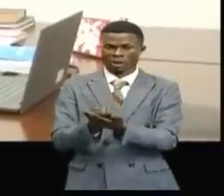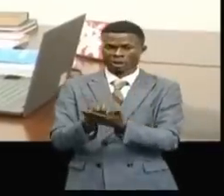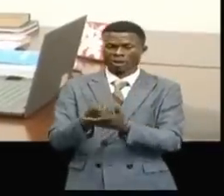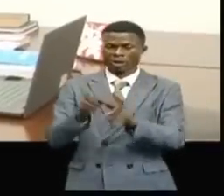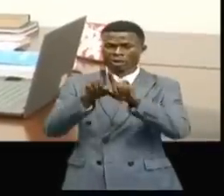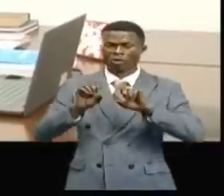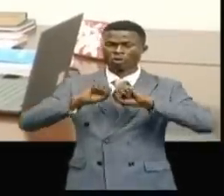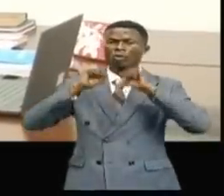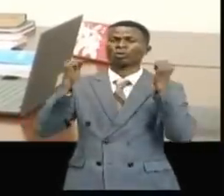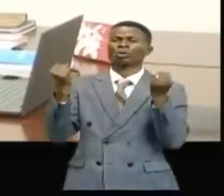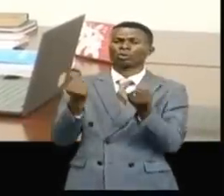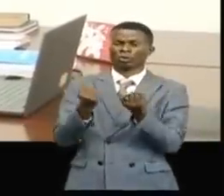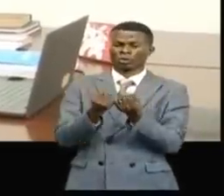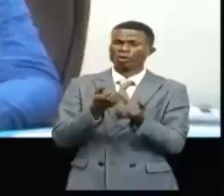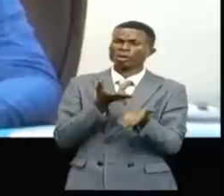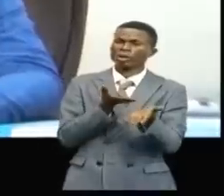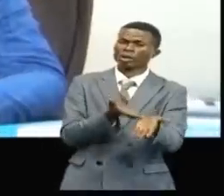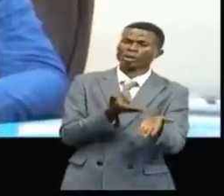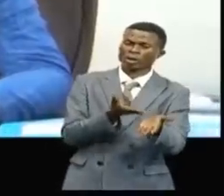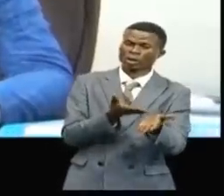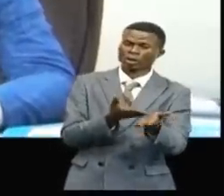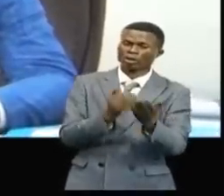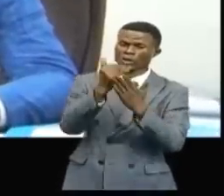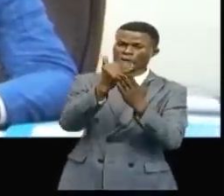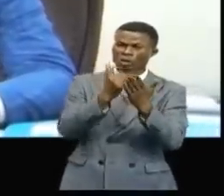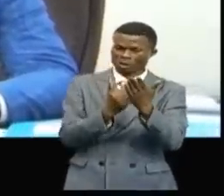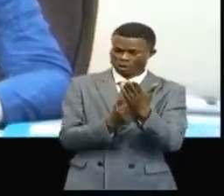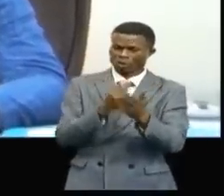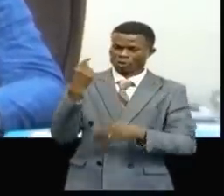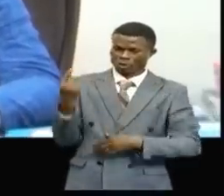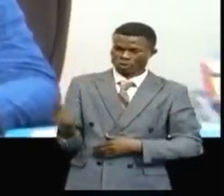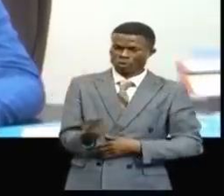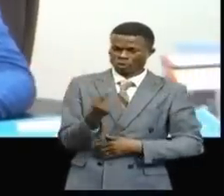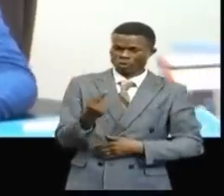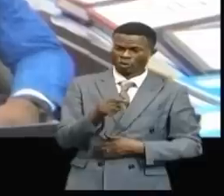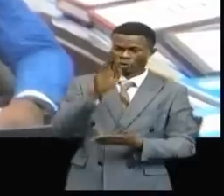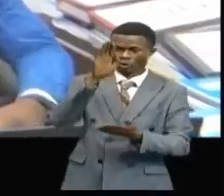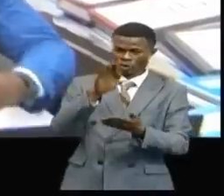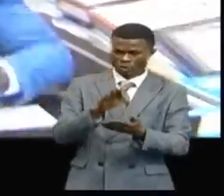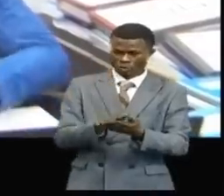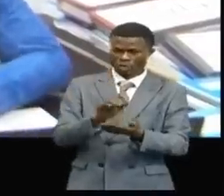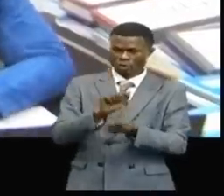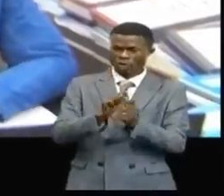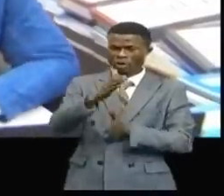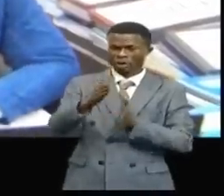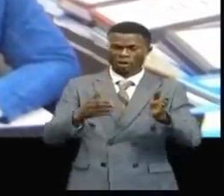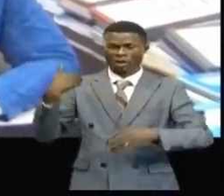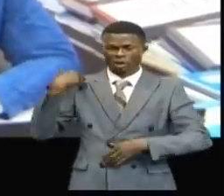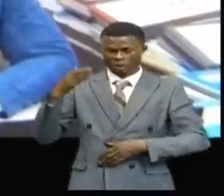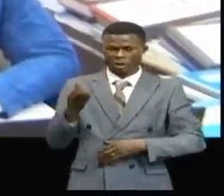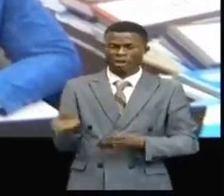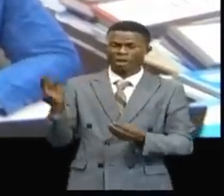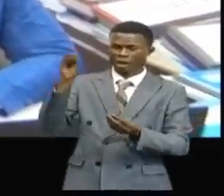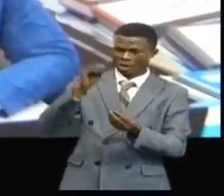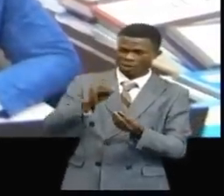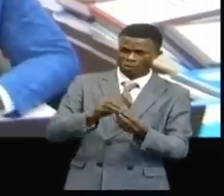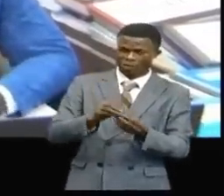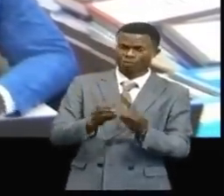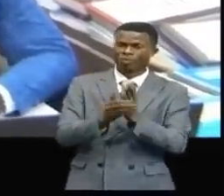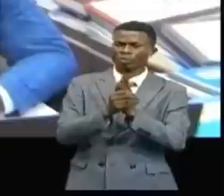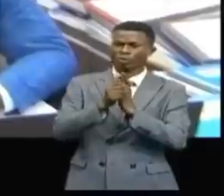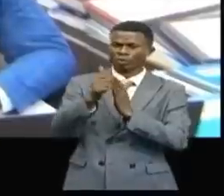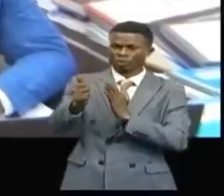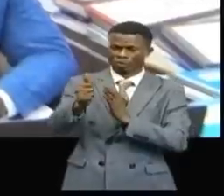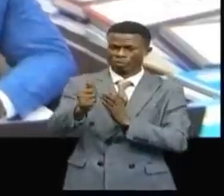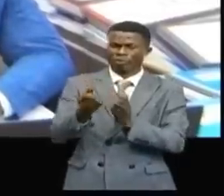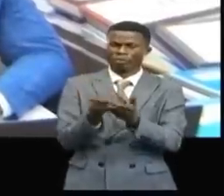et social. Elle favorisera le recrutement rationnel, réduira l'essaimement du trésor public et garantira la qualité de